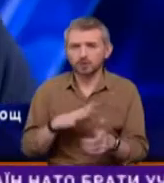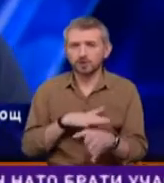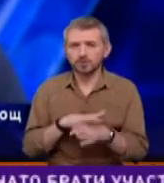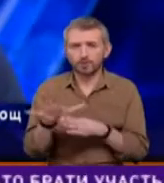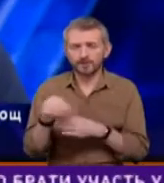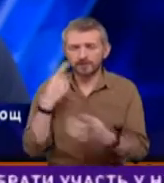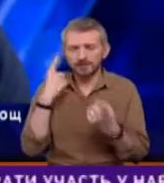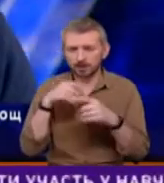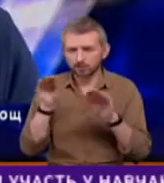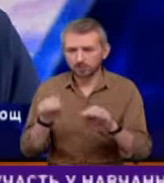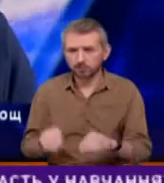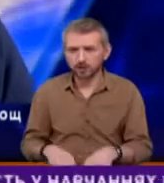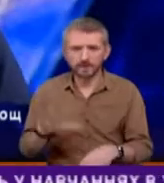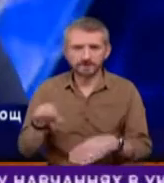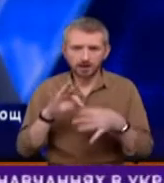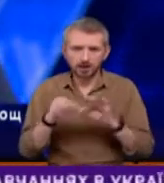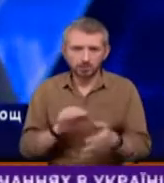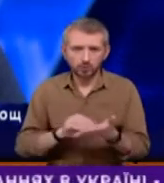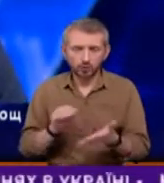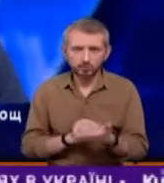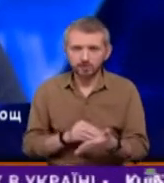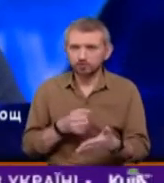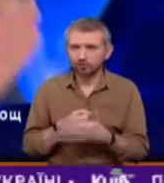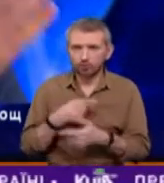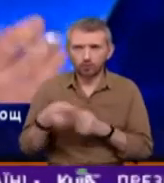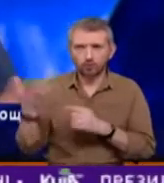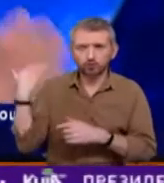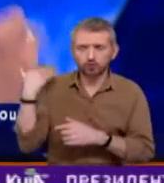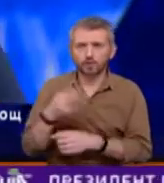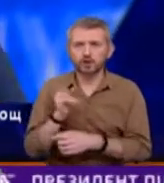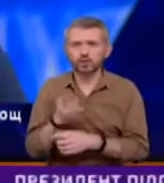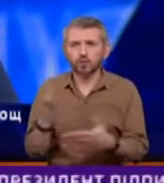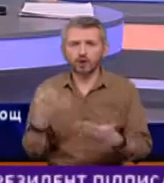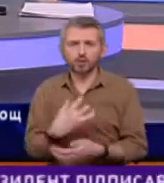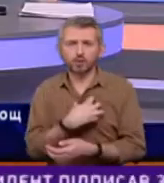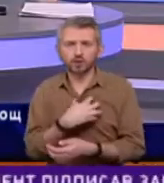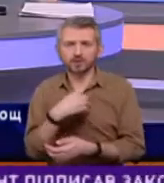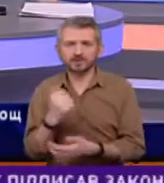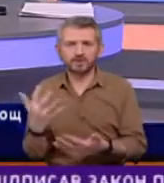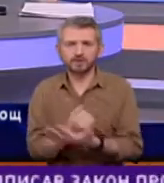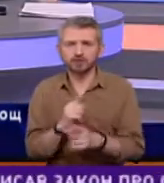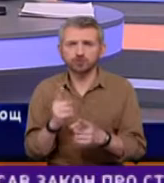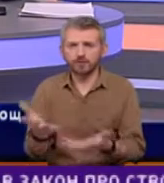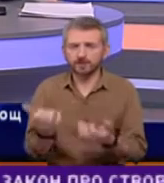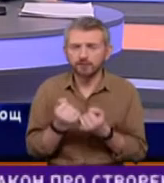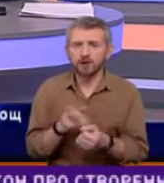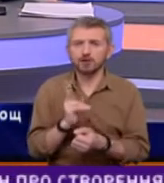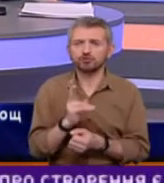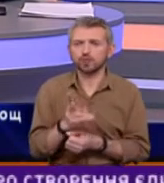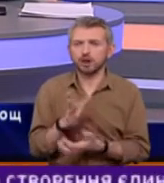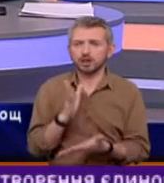всі дані, було б все прописано, вплоть до родословної, розумієте, хто який орден за взяття чого взяв і хто є